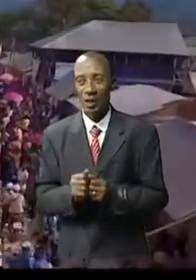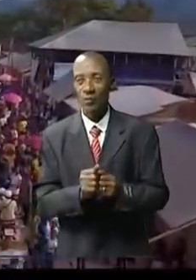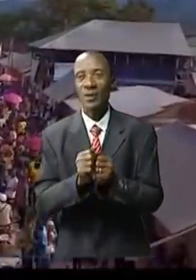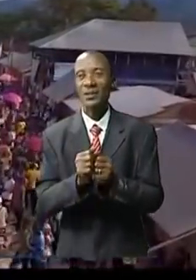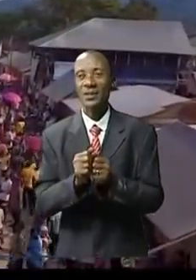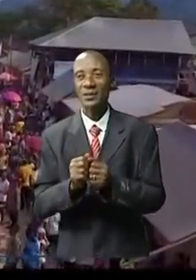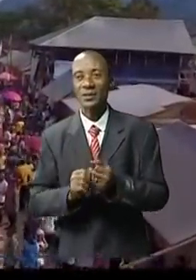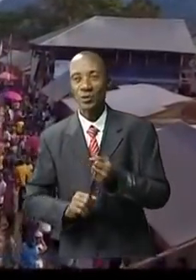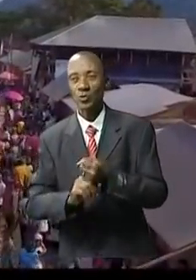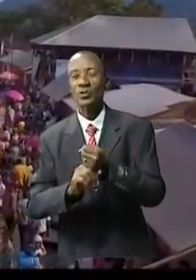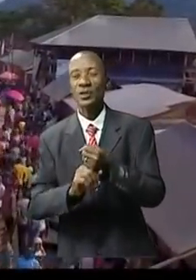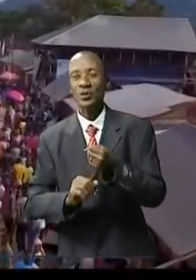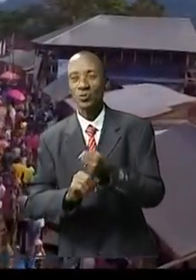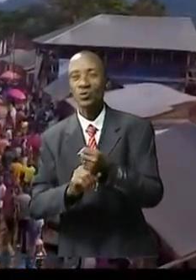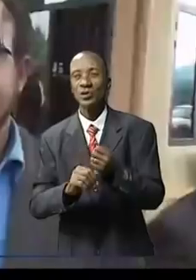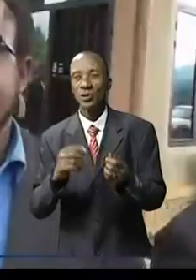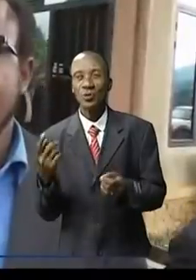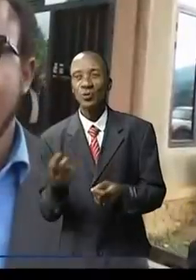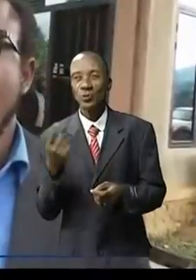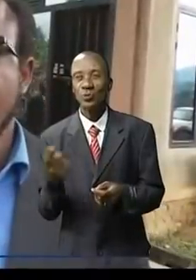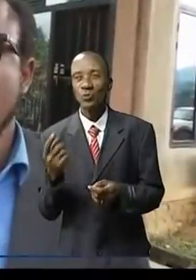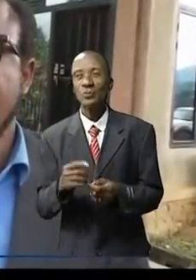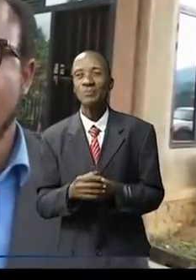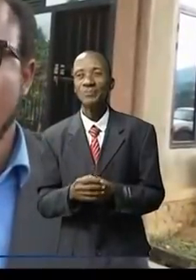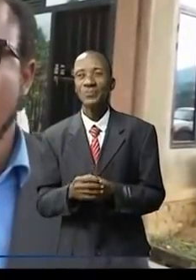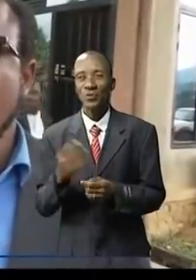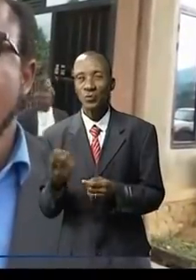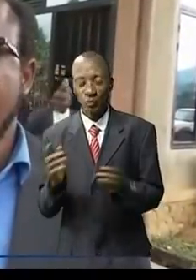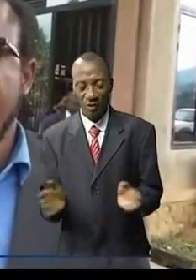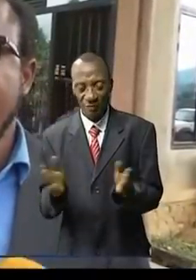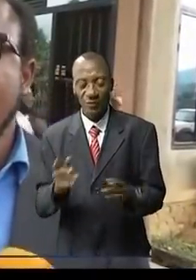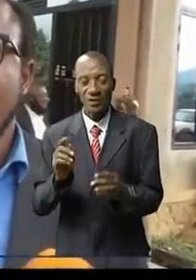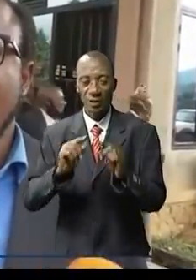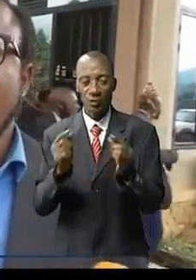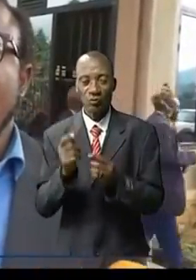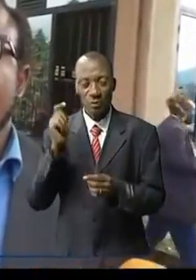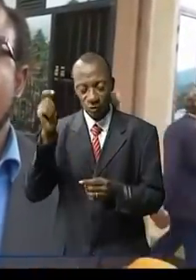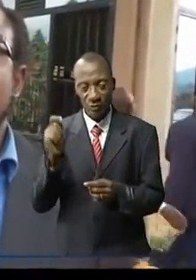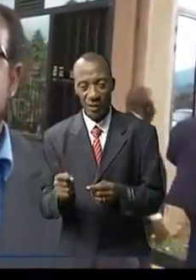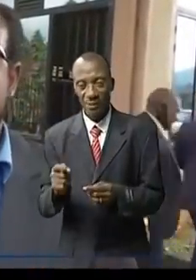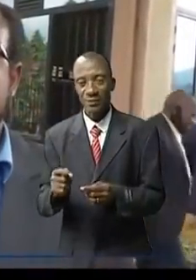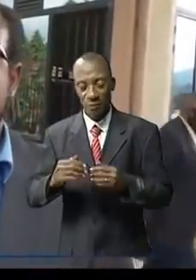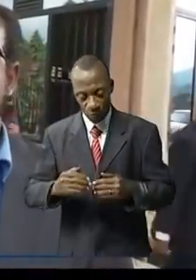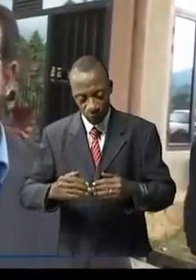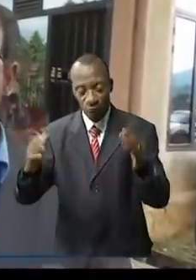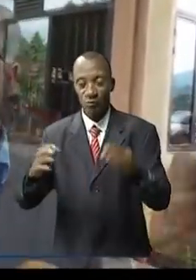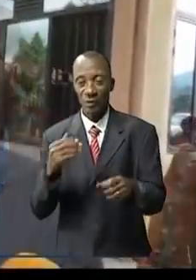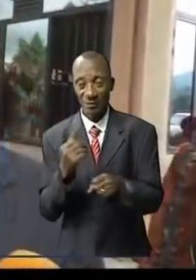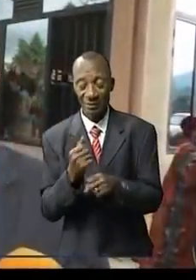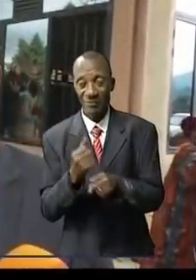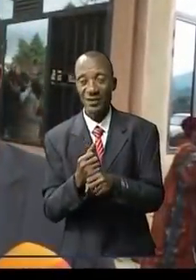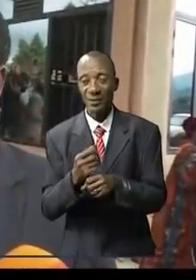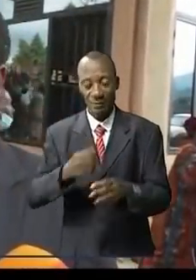de renforcer davantage les autorités militaires en province de Nord-Kivu pour que l'esprit de la motivation